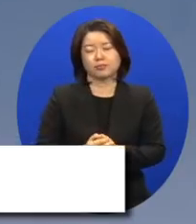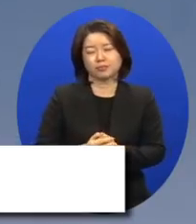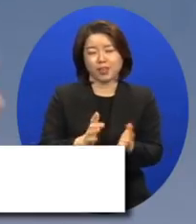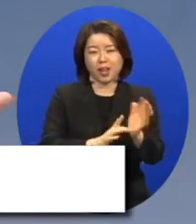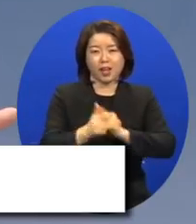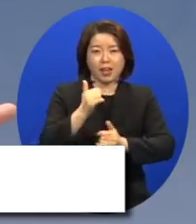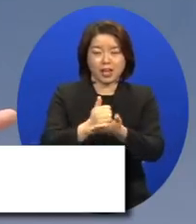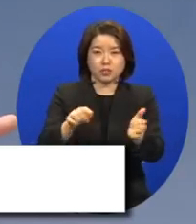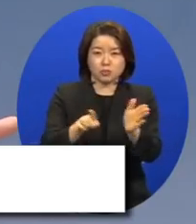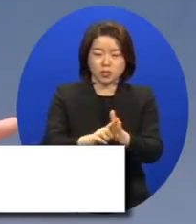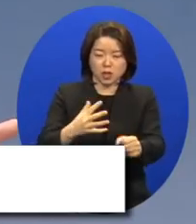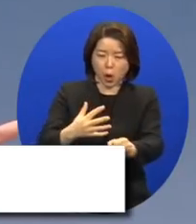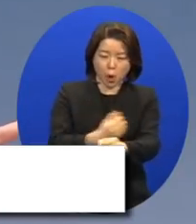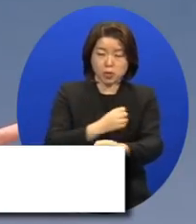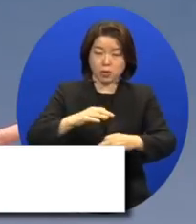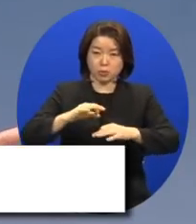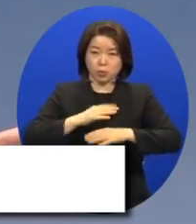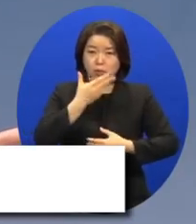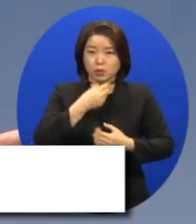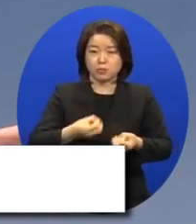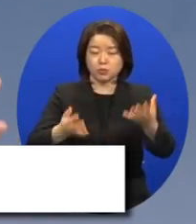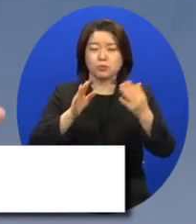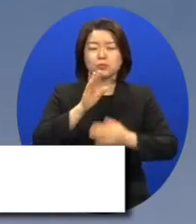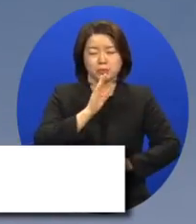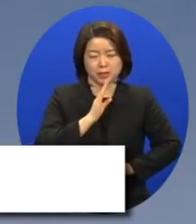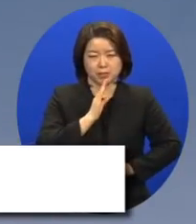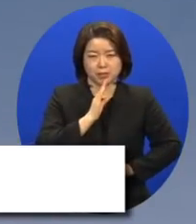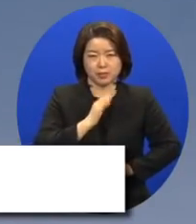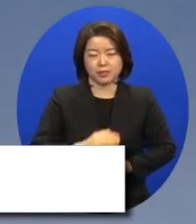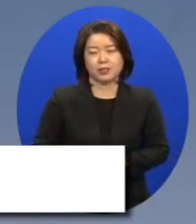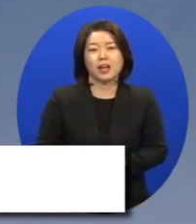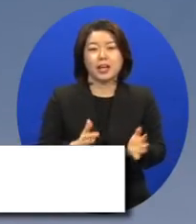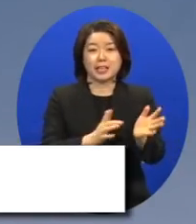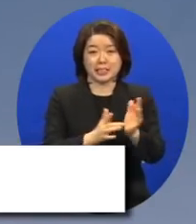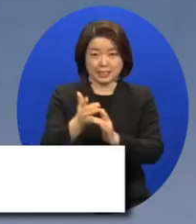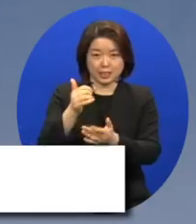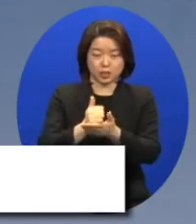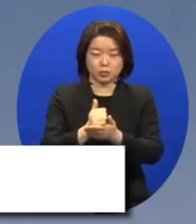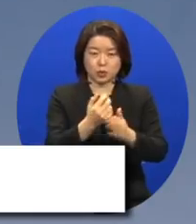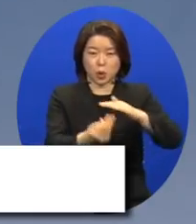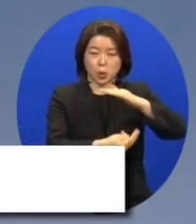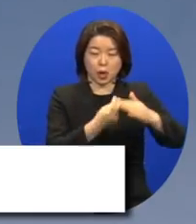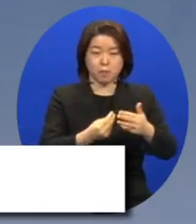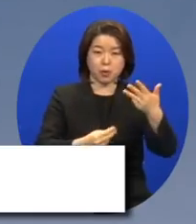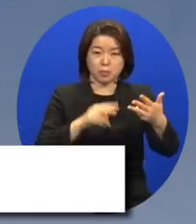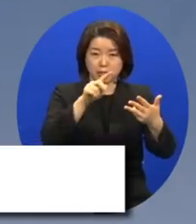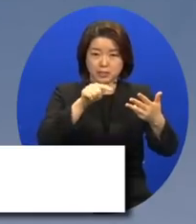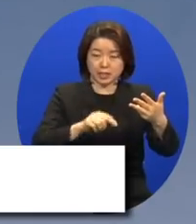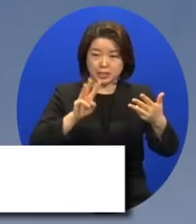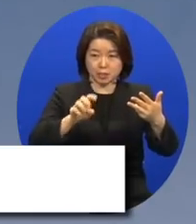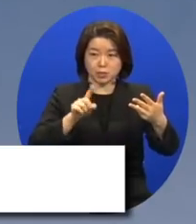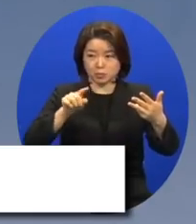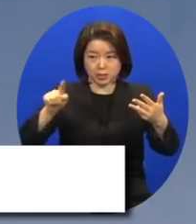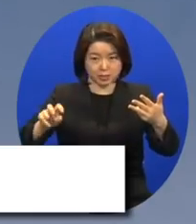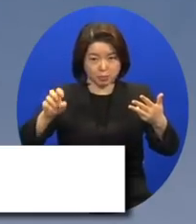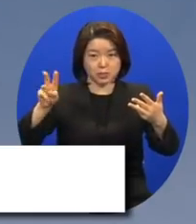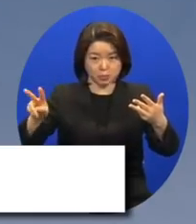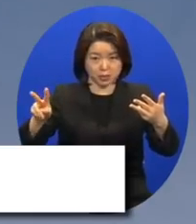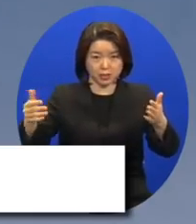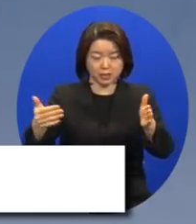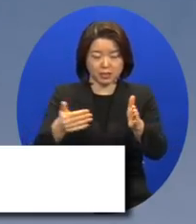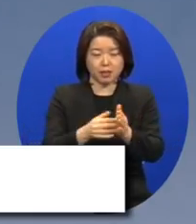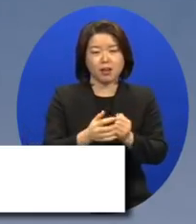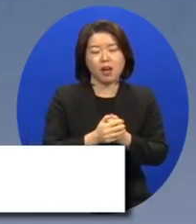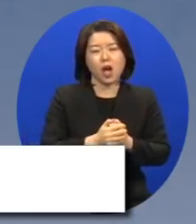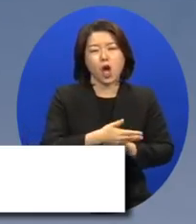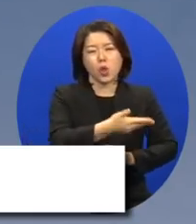엄청나고 놀라운 축복입니다 예수님께서도 요한복음 8장 31절 32 절에서 너희가